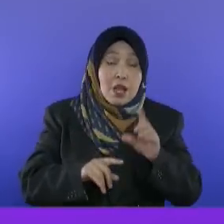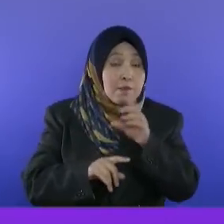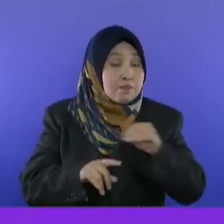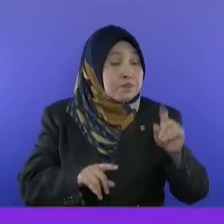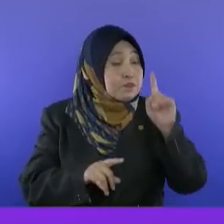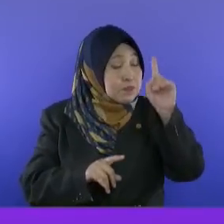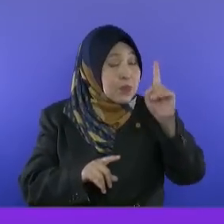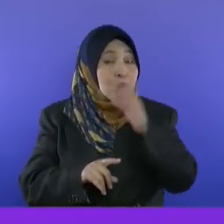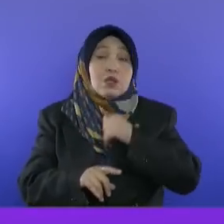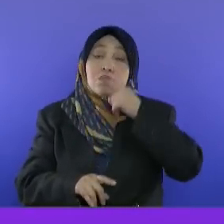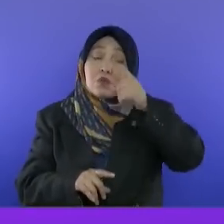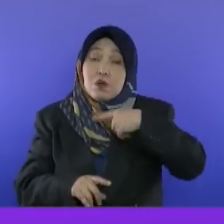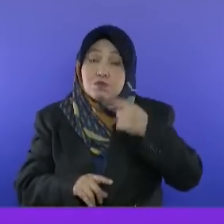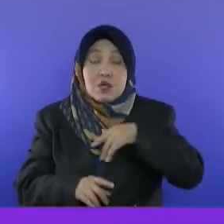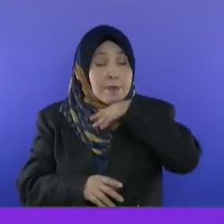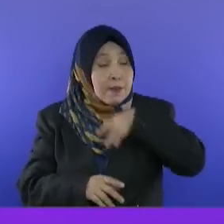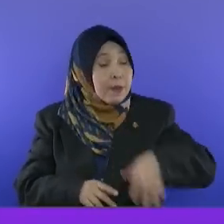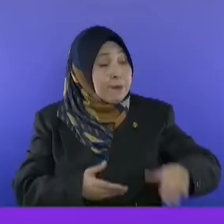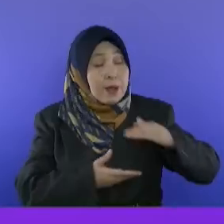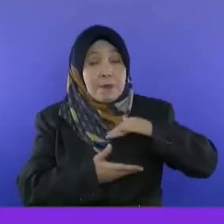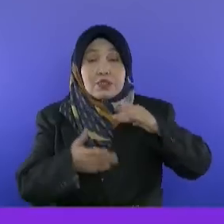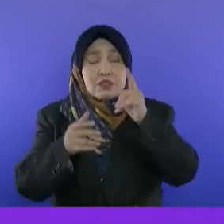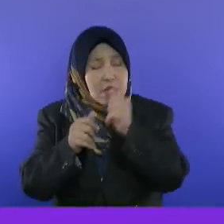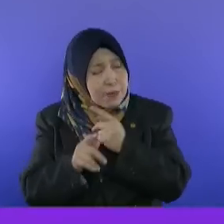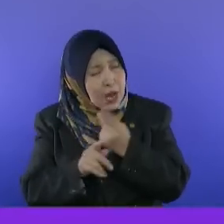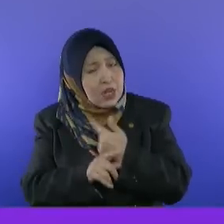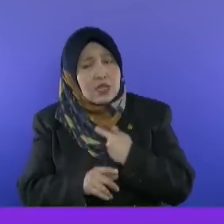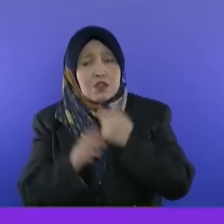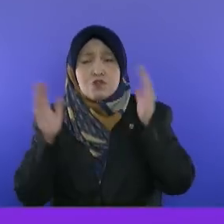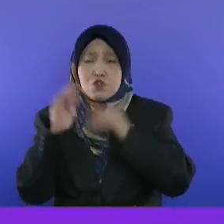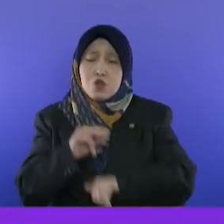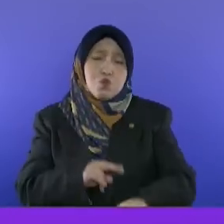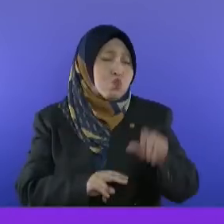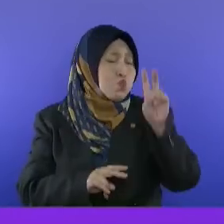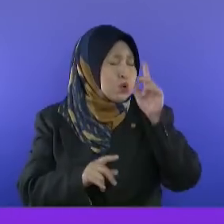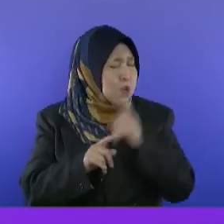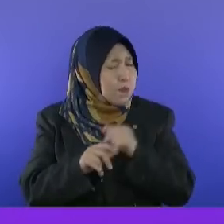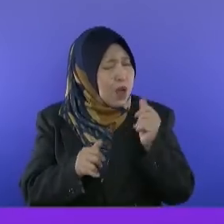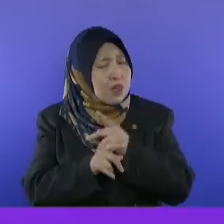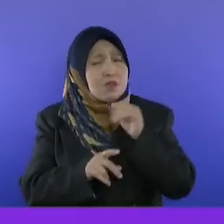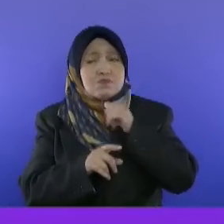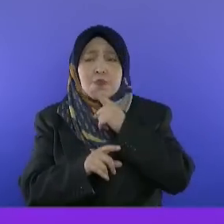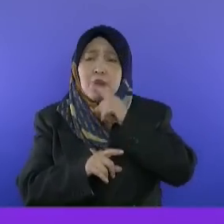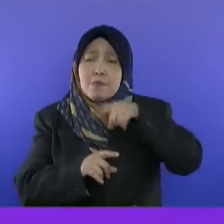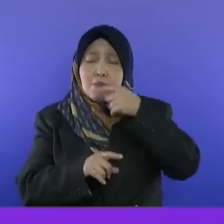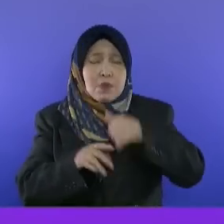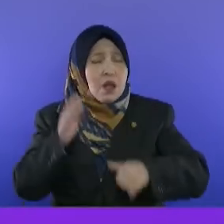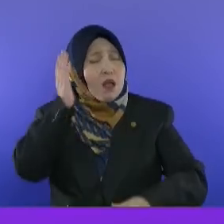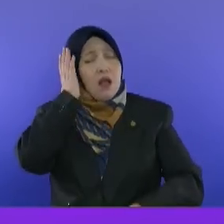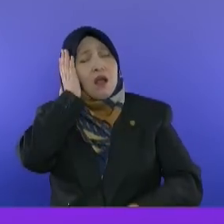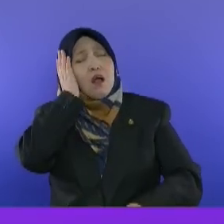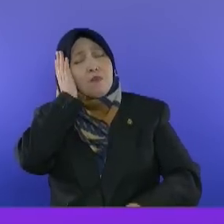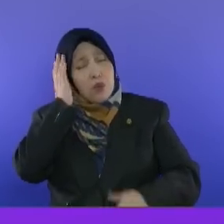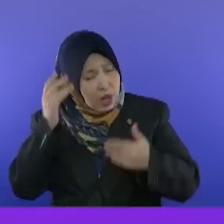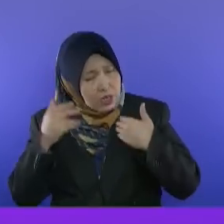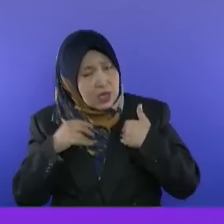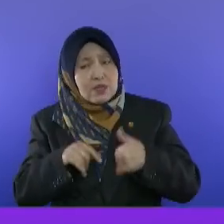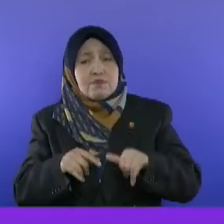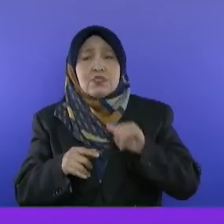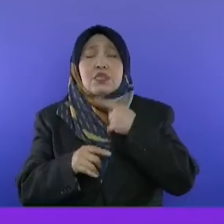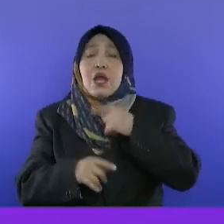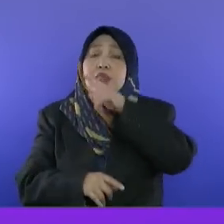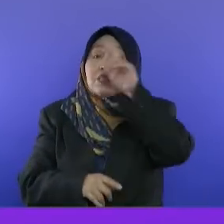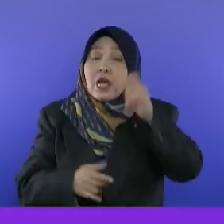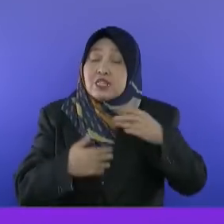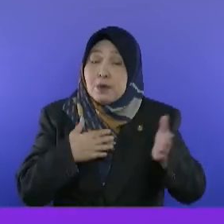ucapkan Setiap kali kita salat memang kita akan baca 2 kalimat syahadat tersebut kita dengar dua kalimat syahadat jadi